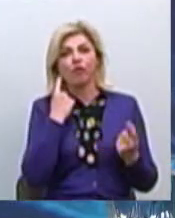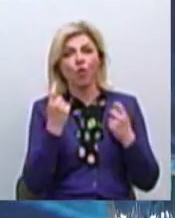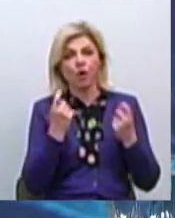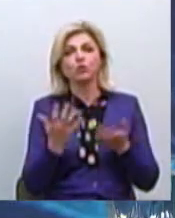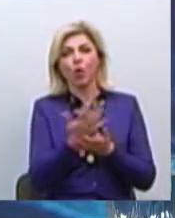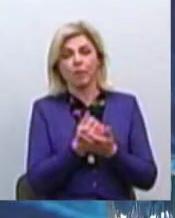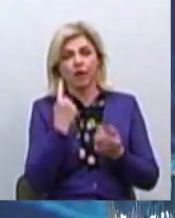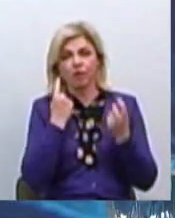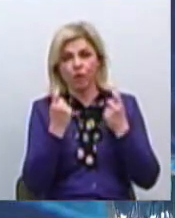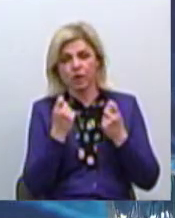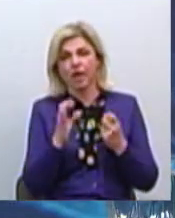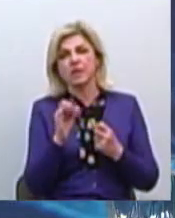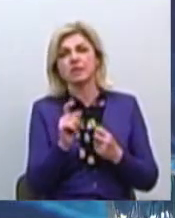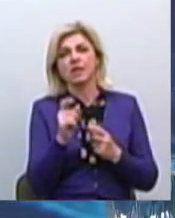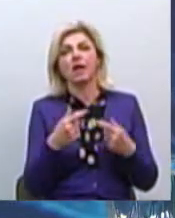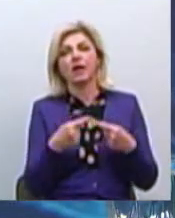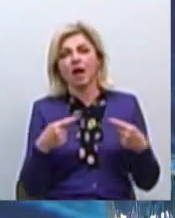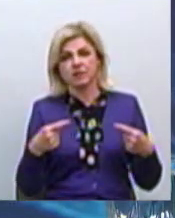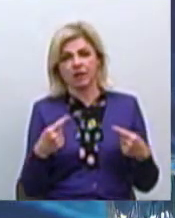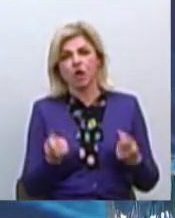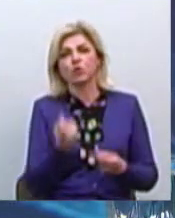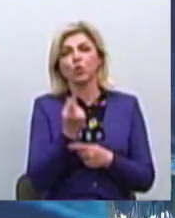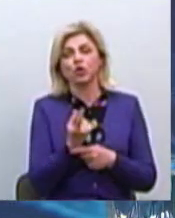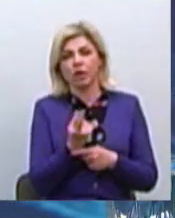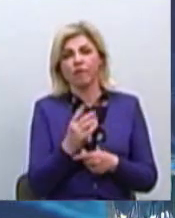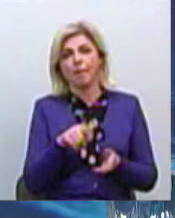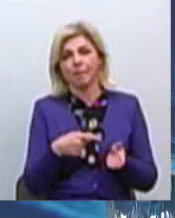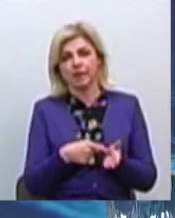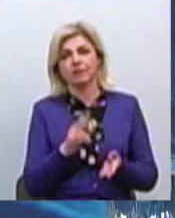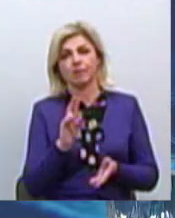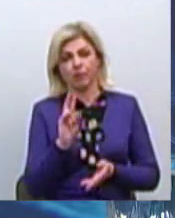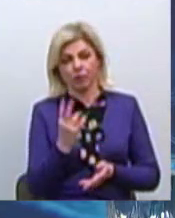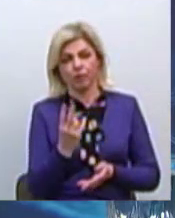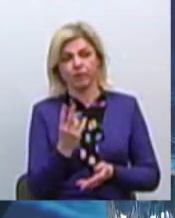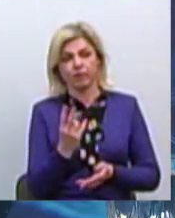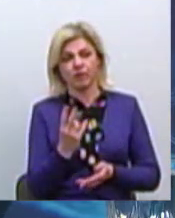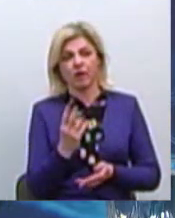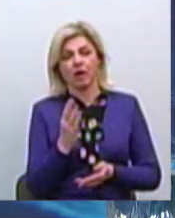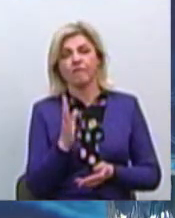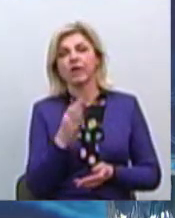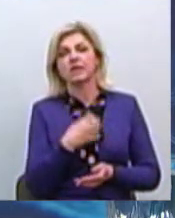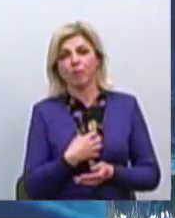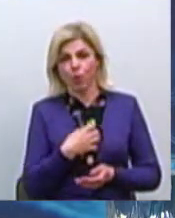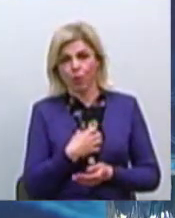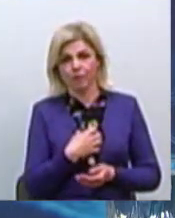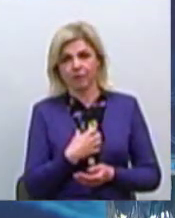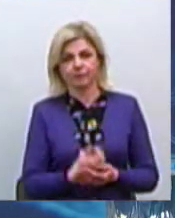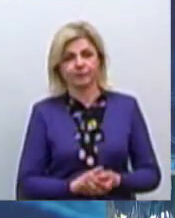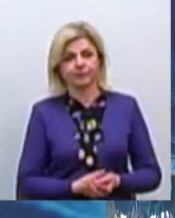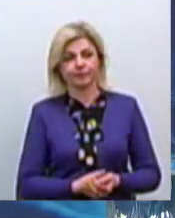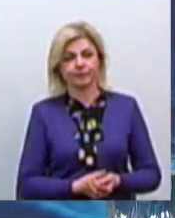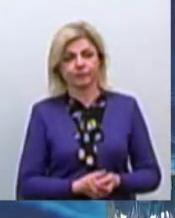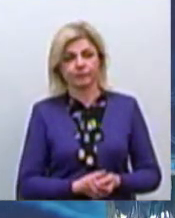всіх можливих істочників в місті в міськвиконкомі, в